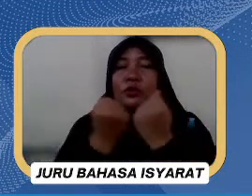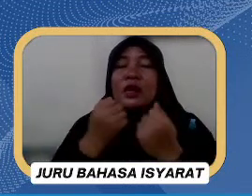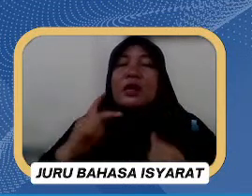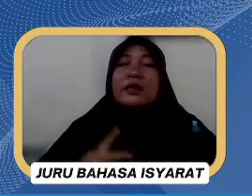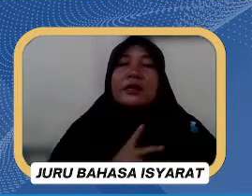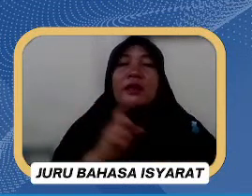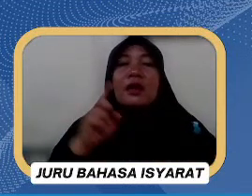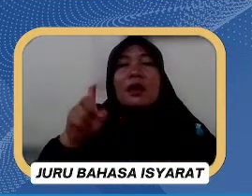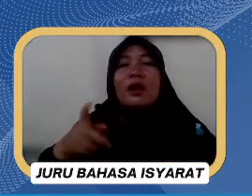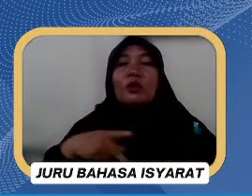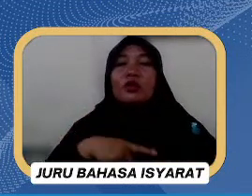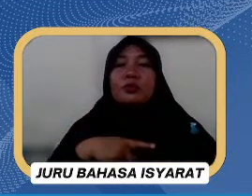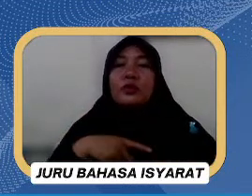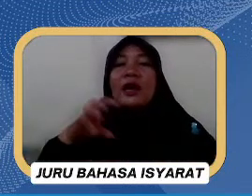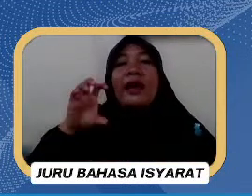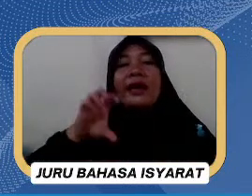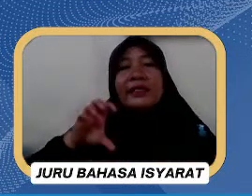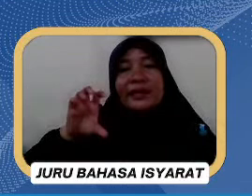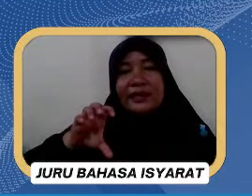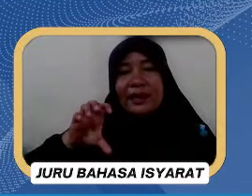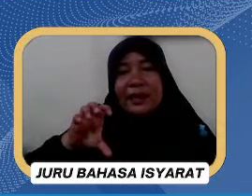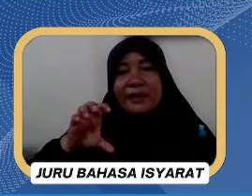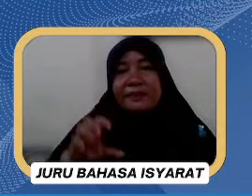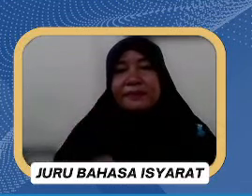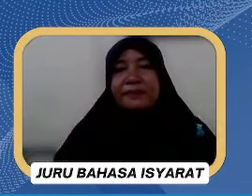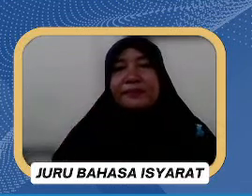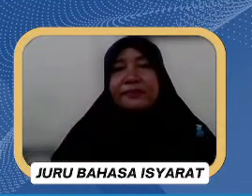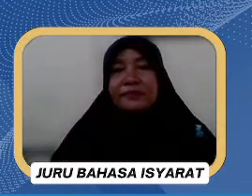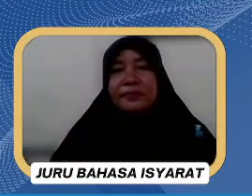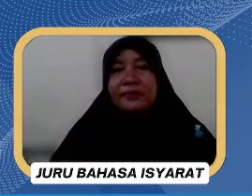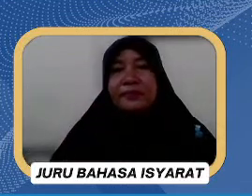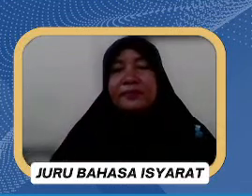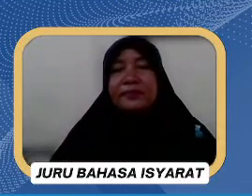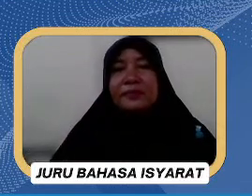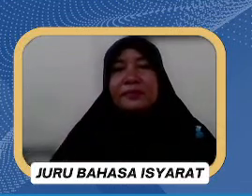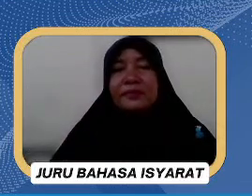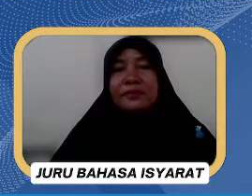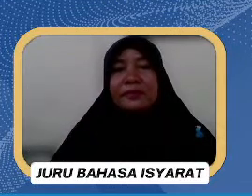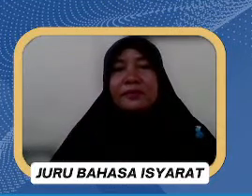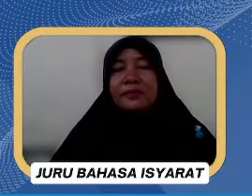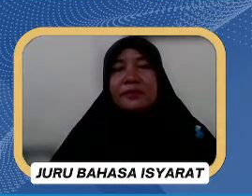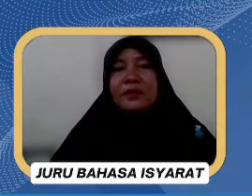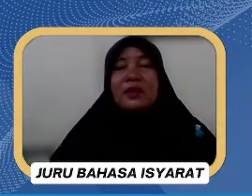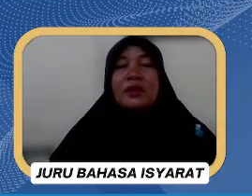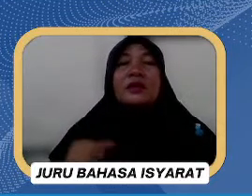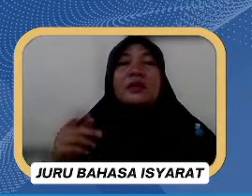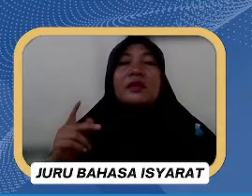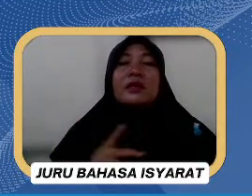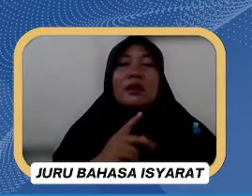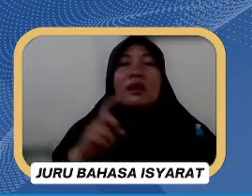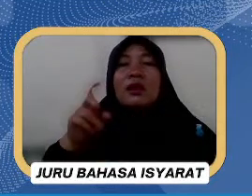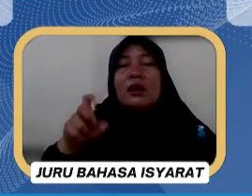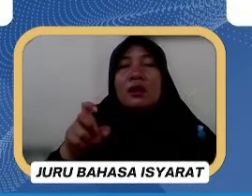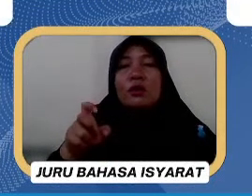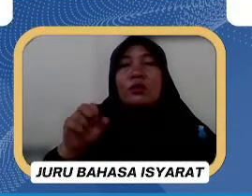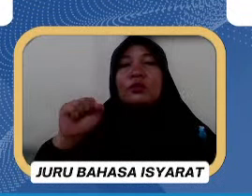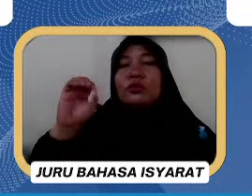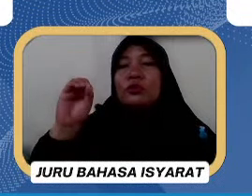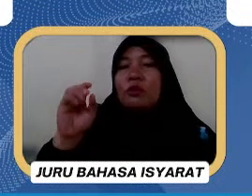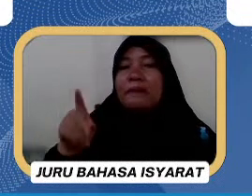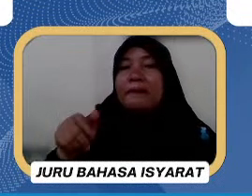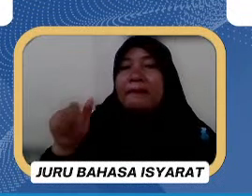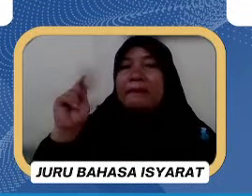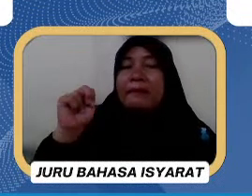akan bijaksana dalam bermedia sosial, tidak akan memberikan informasi hoax, tidak akan menerima informasi